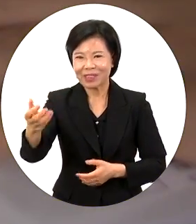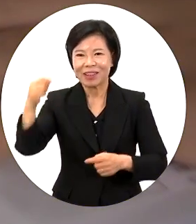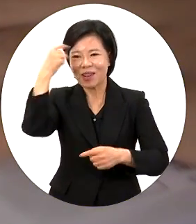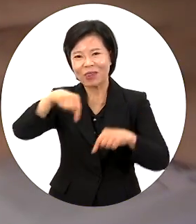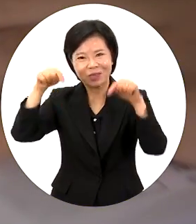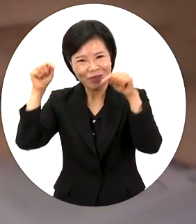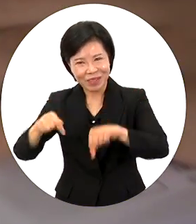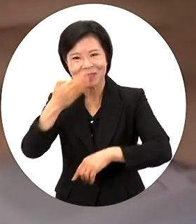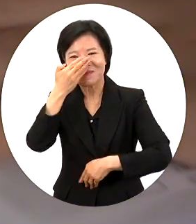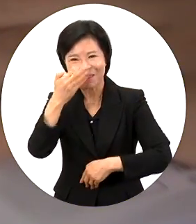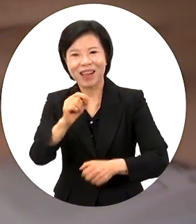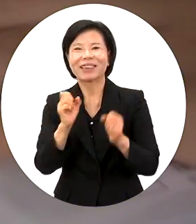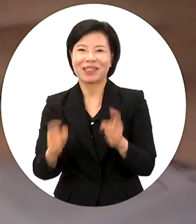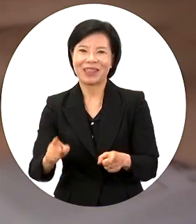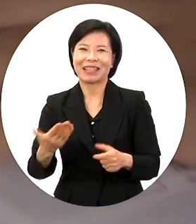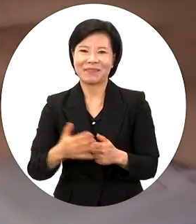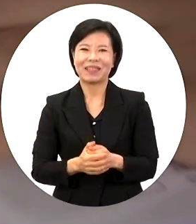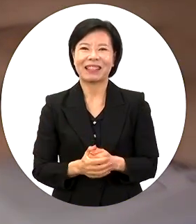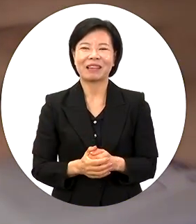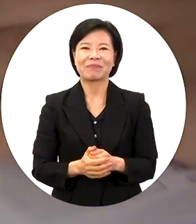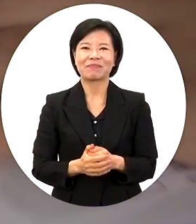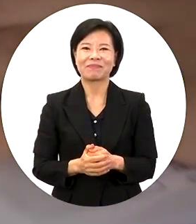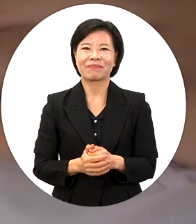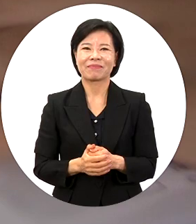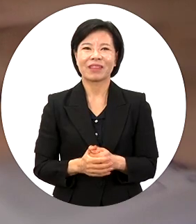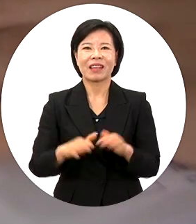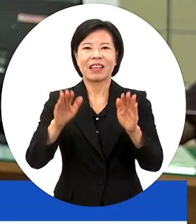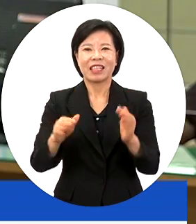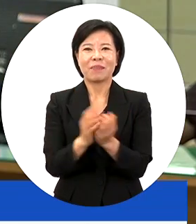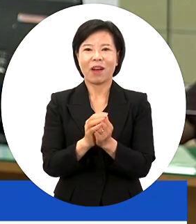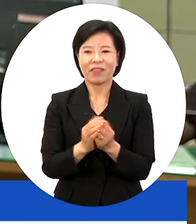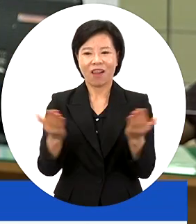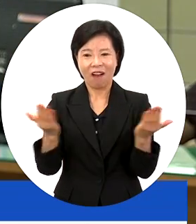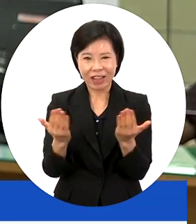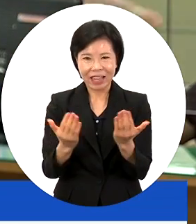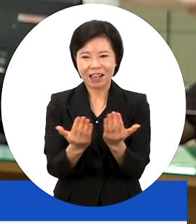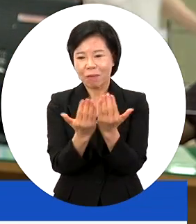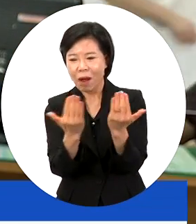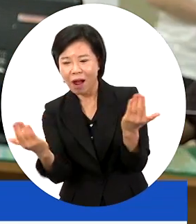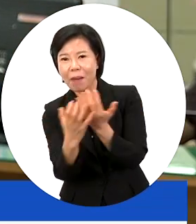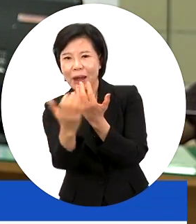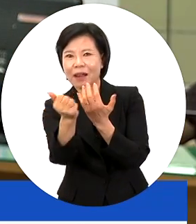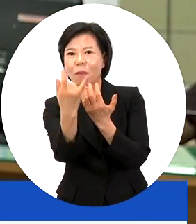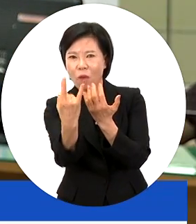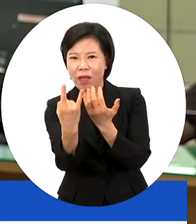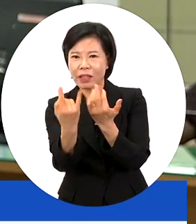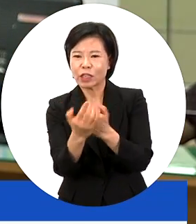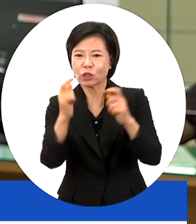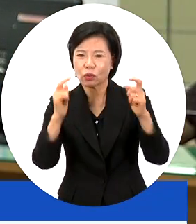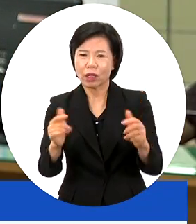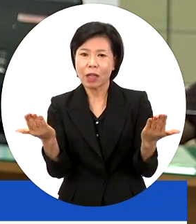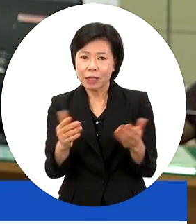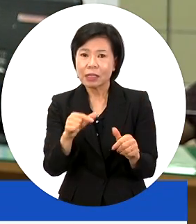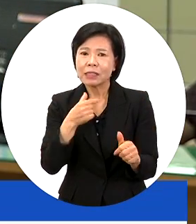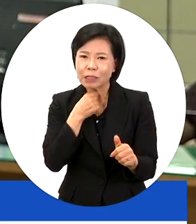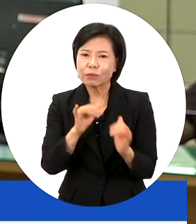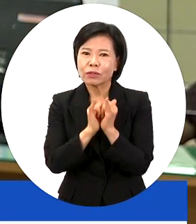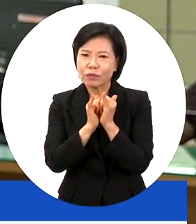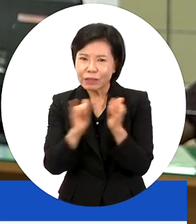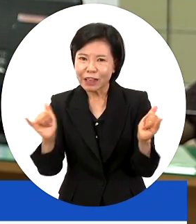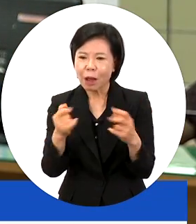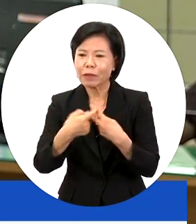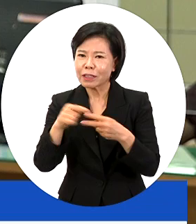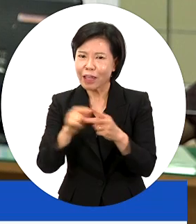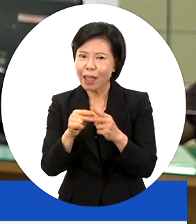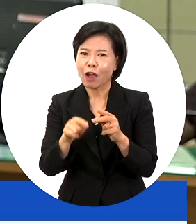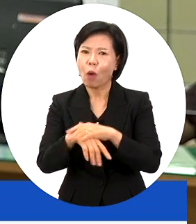희망하는 기업에서 면접을 볼 수 있는 기회입니다. 이번 박람회를 통해 도내 구직자들이 지역 일자리에